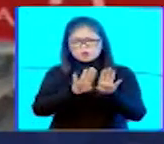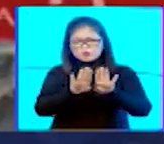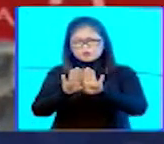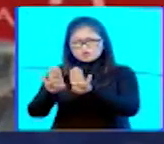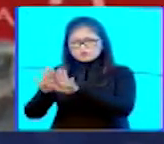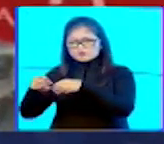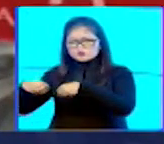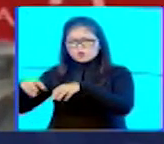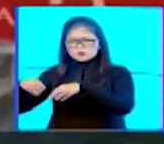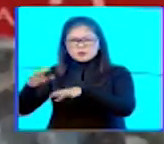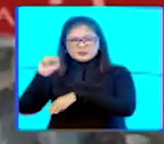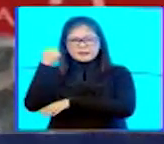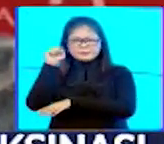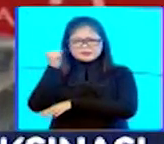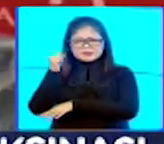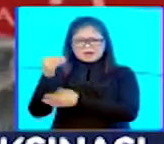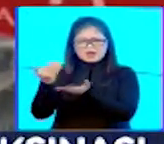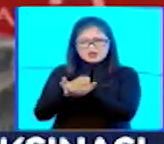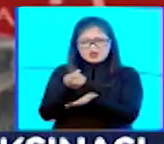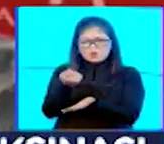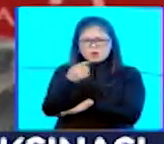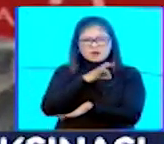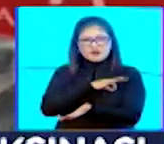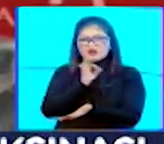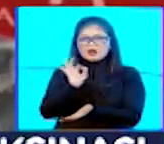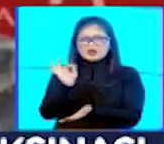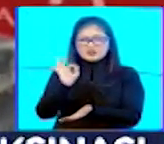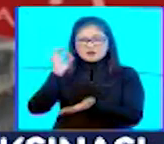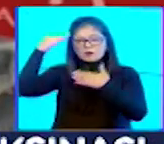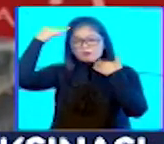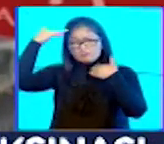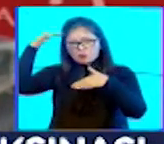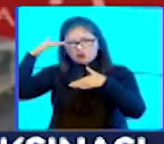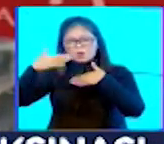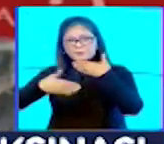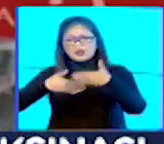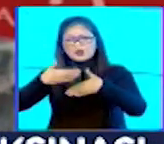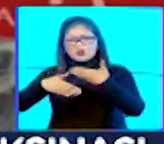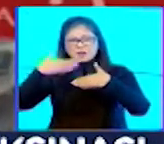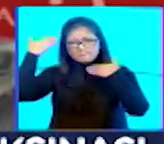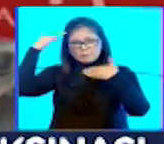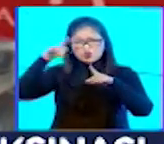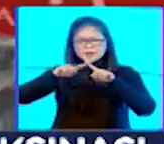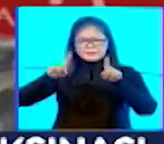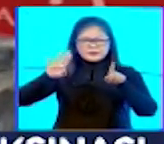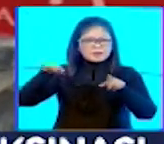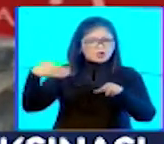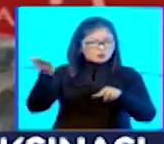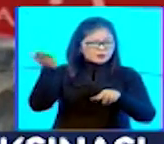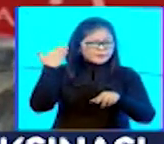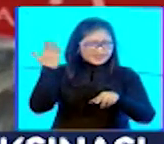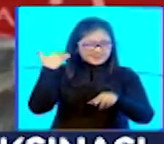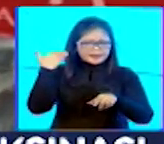jualan, sehingga tidak ada pendapatan. Pusat belanja ataupun pengelola pusat belanja sejak tahun lalu, sejak pandemi,